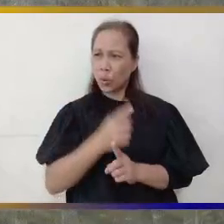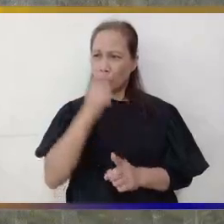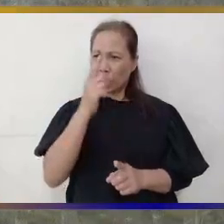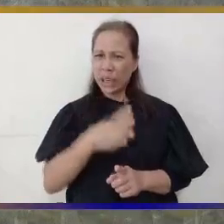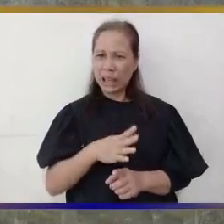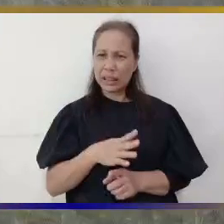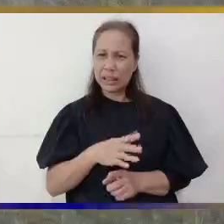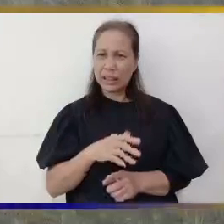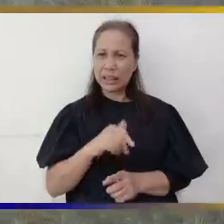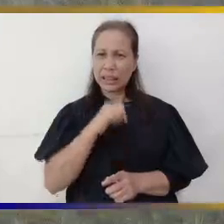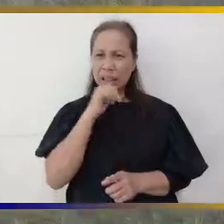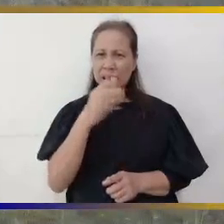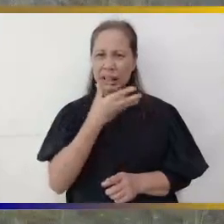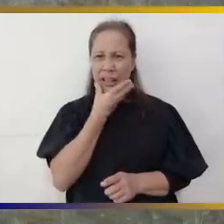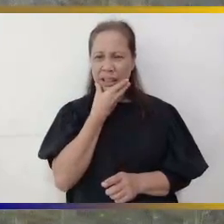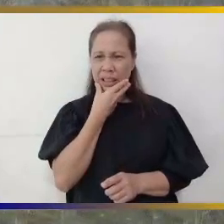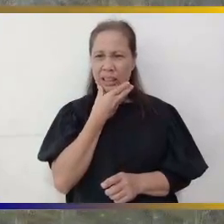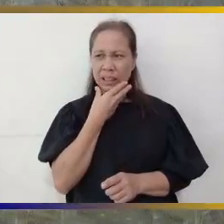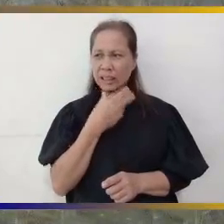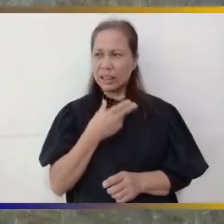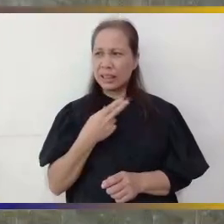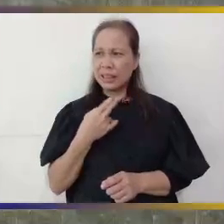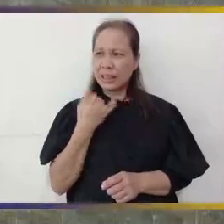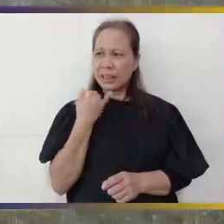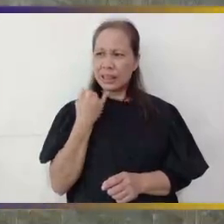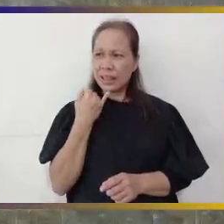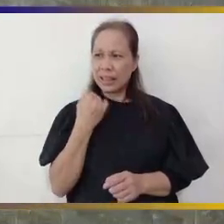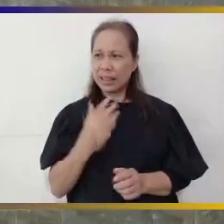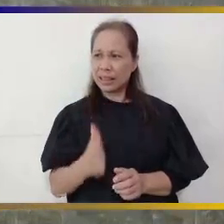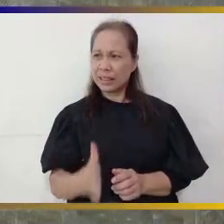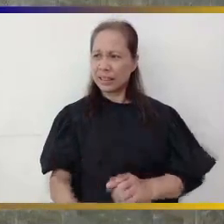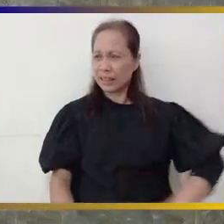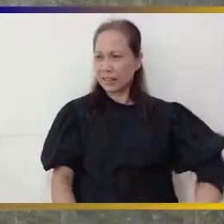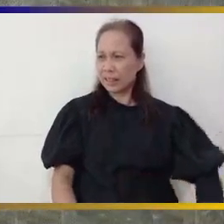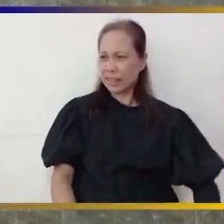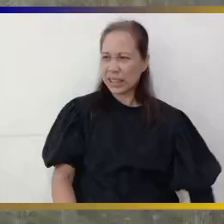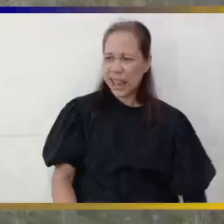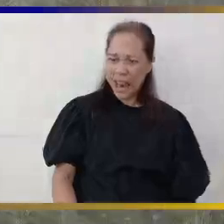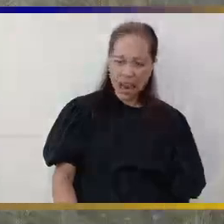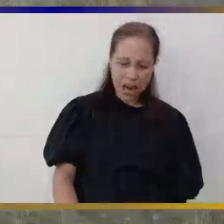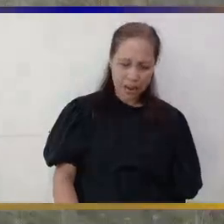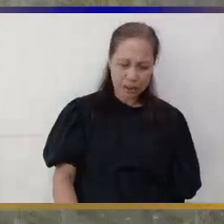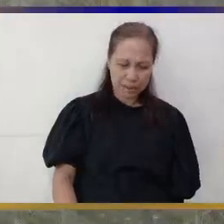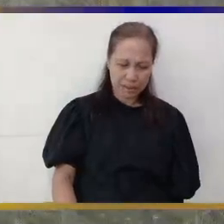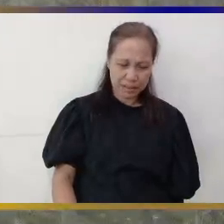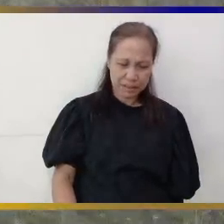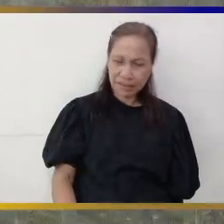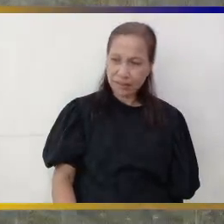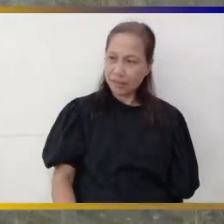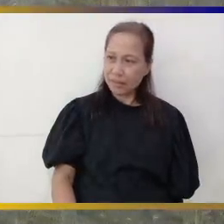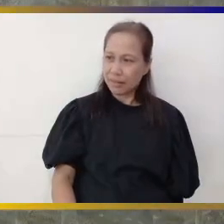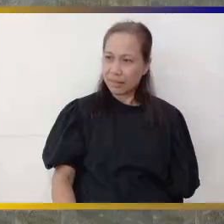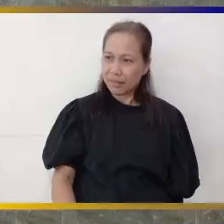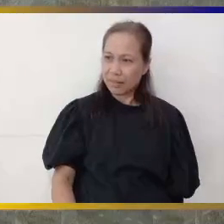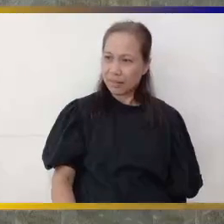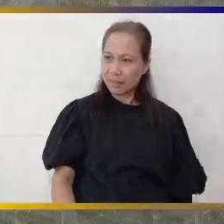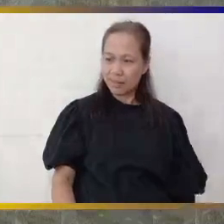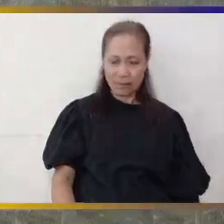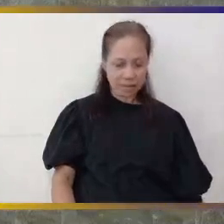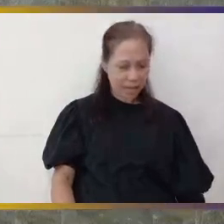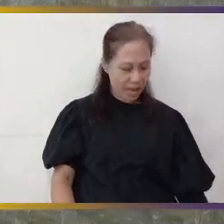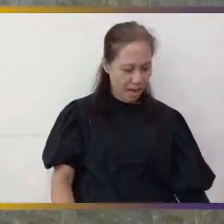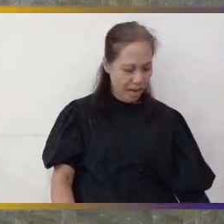kayo Are you familiar with this na minsang sinasabi natin itong taong ito Hindi naman to Baptist pero bakit mukhang mas matinu pa to sa